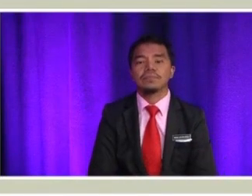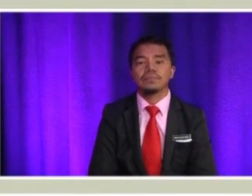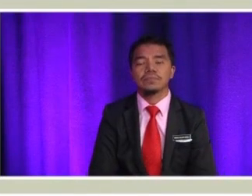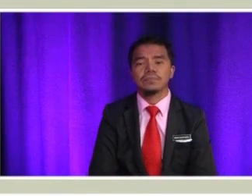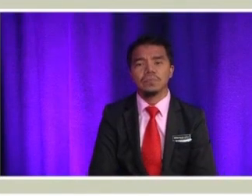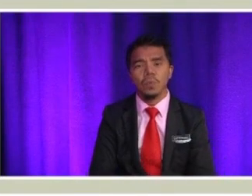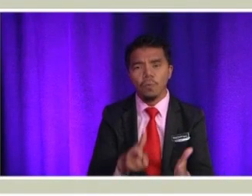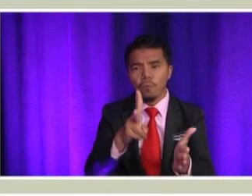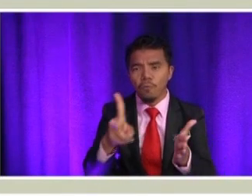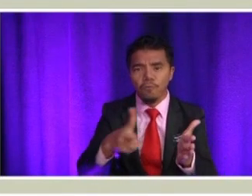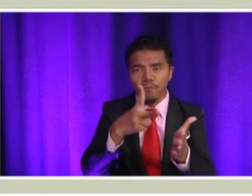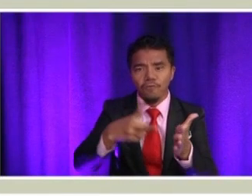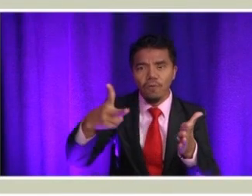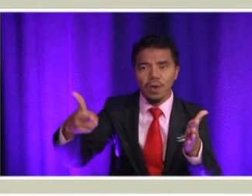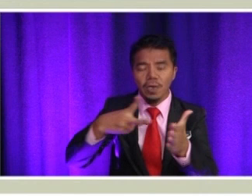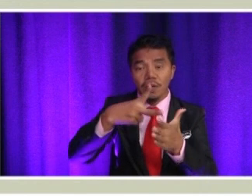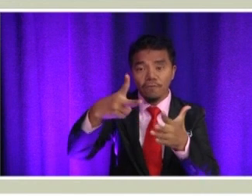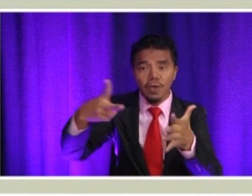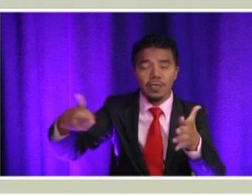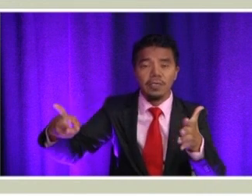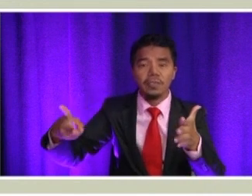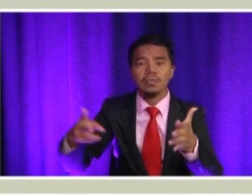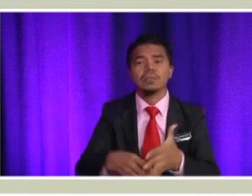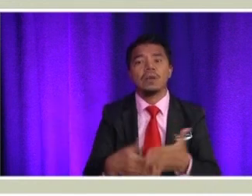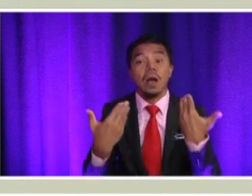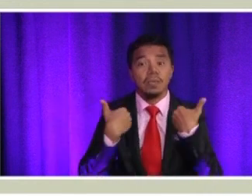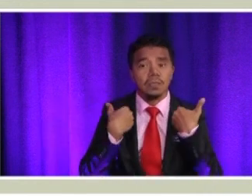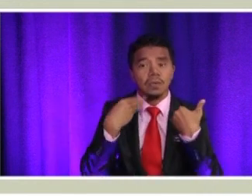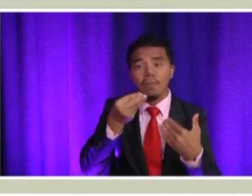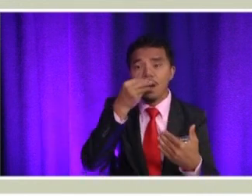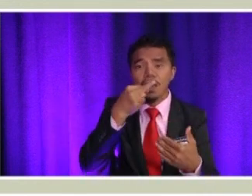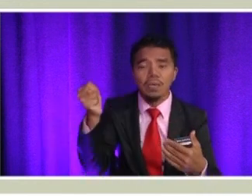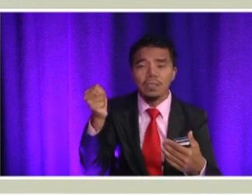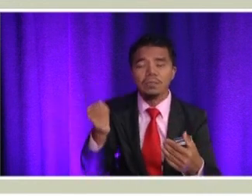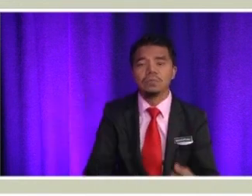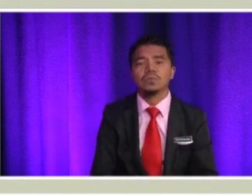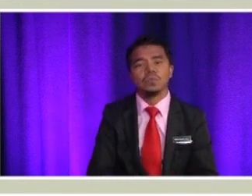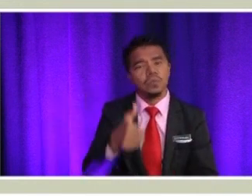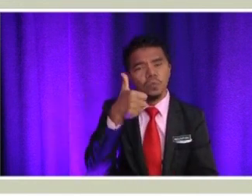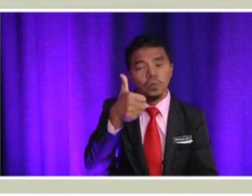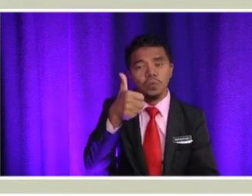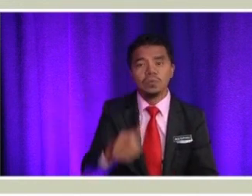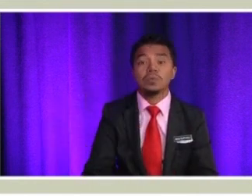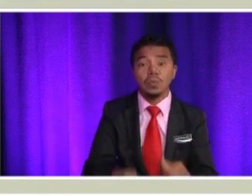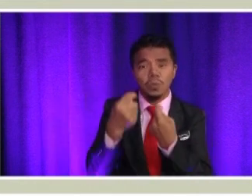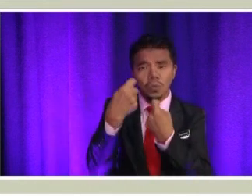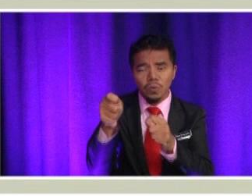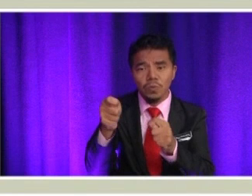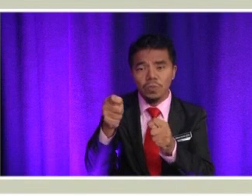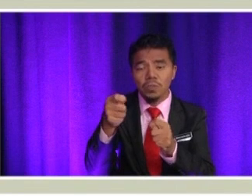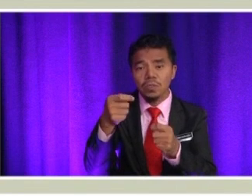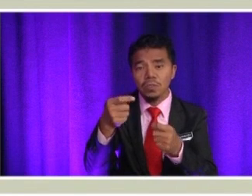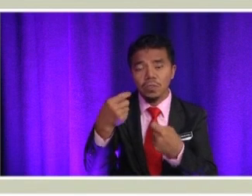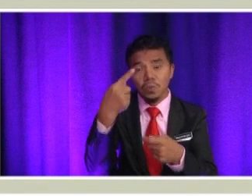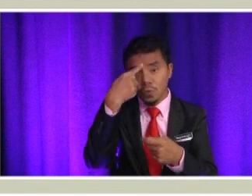dari segi makanan ke apa semua adalah keusahawanan lah. Yeah, betul. Bidang usahawan tu mereka sangat-sangat kreatif. Mereka cuba memenuhi keperluan dan